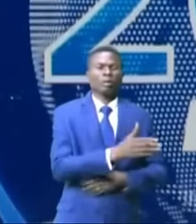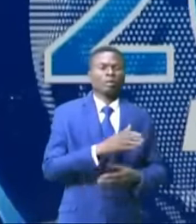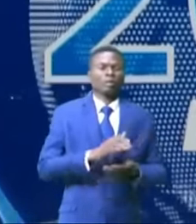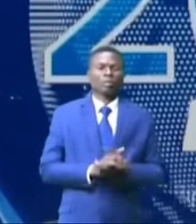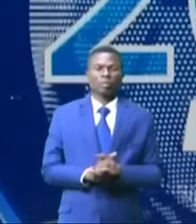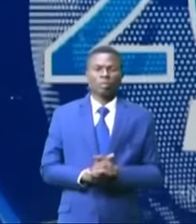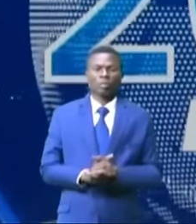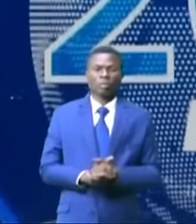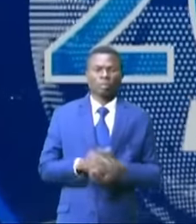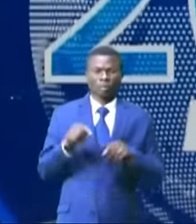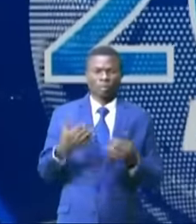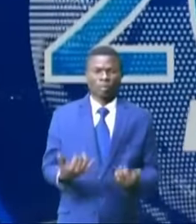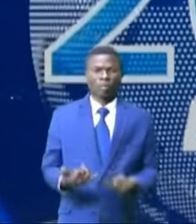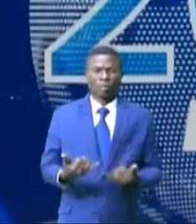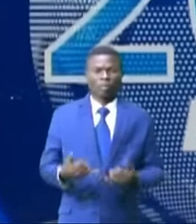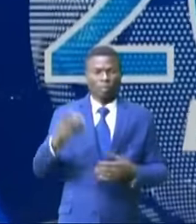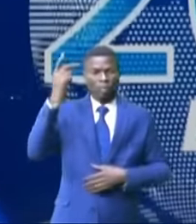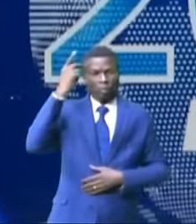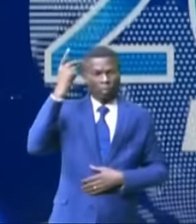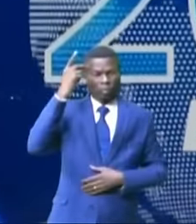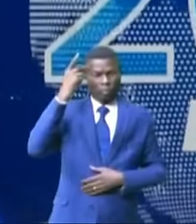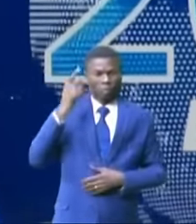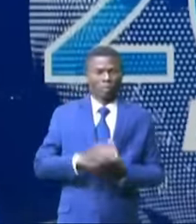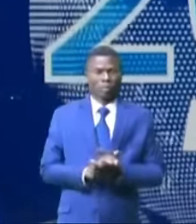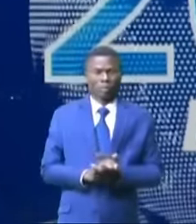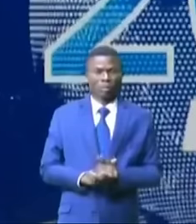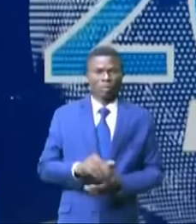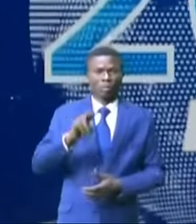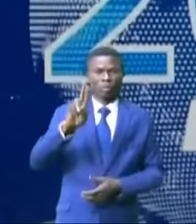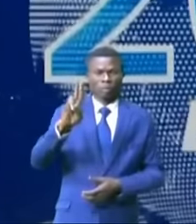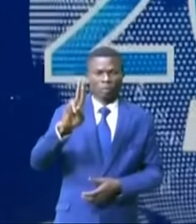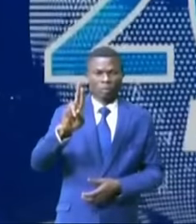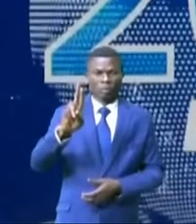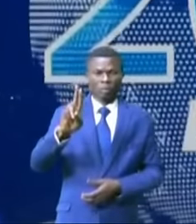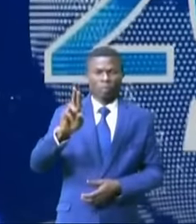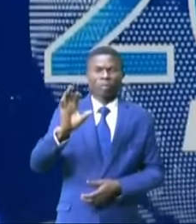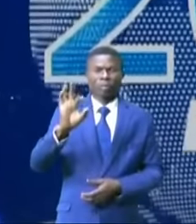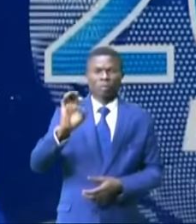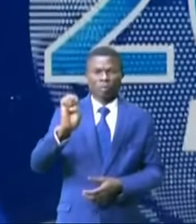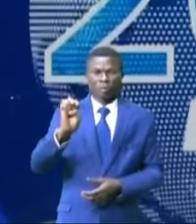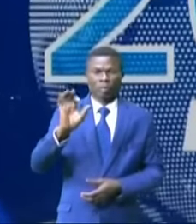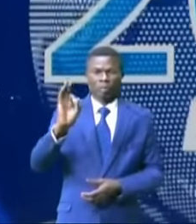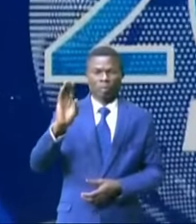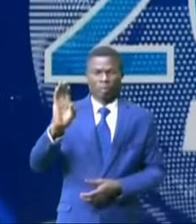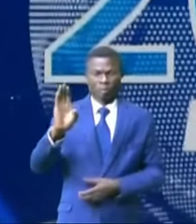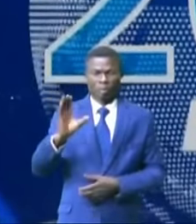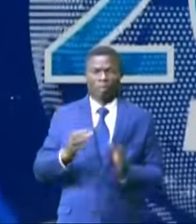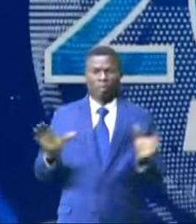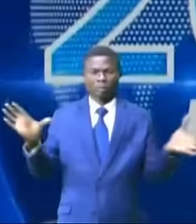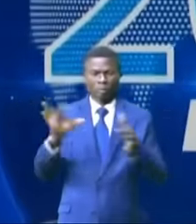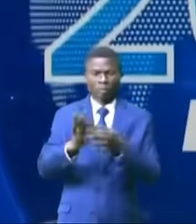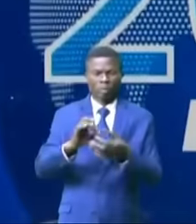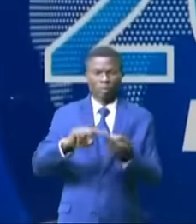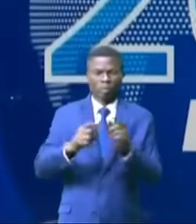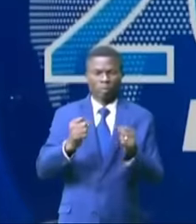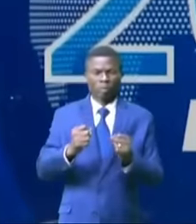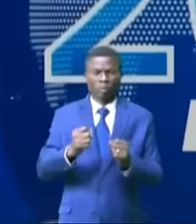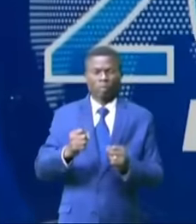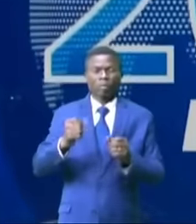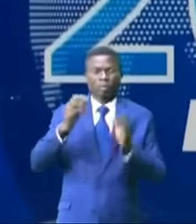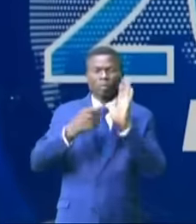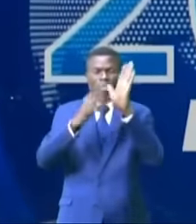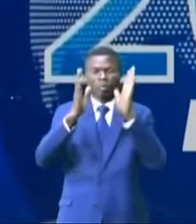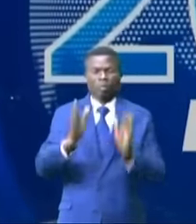Tout à fait autre chose à présent. Kinshasa et Québec veulent réchauffer leurs relations. Le représentant de la RDC au Canada, Jusqu'à Kabongo,